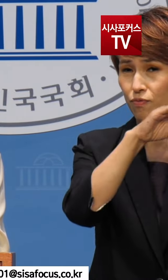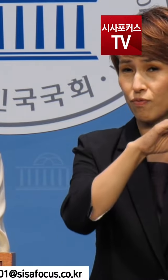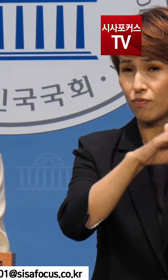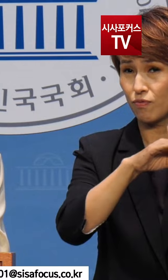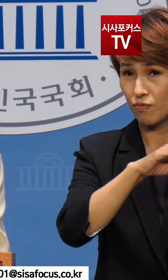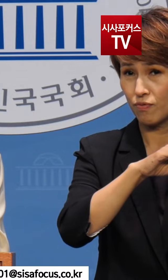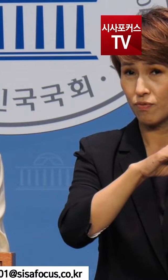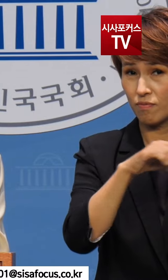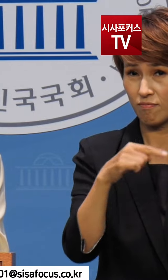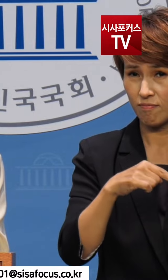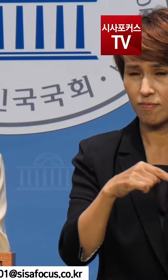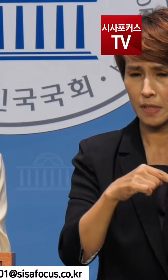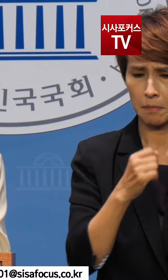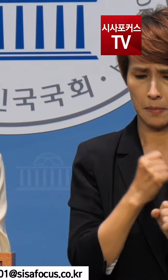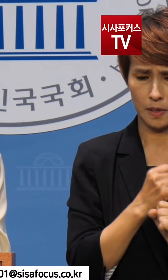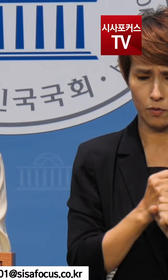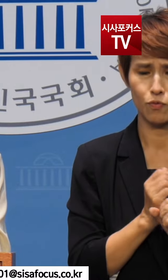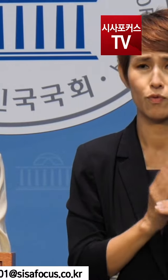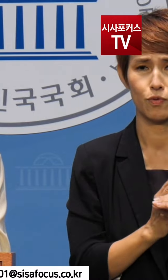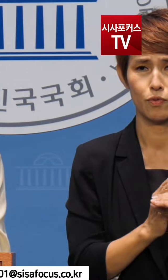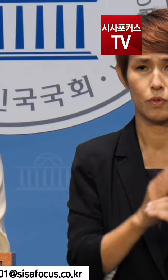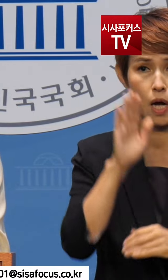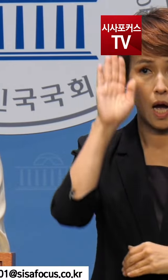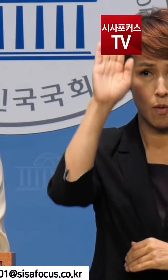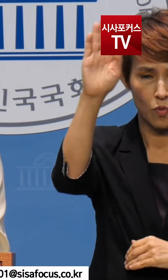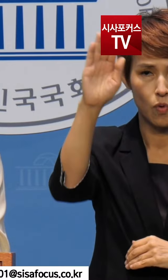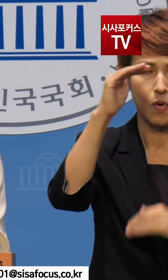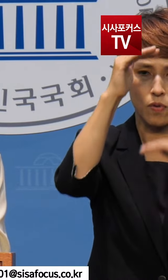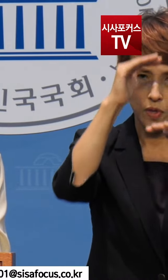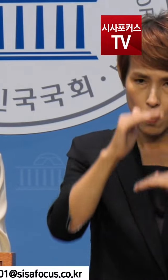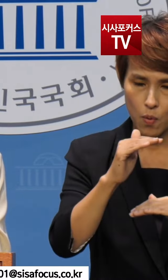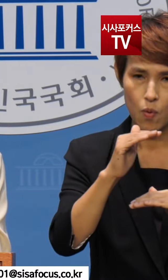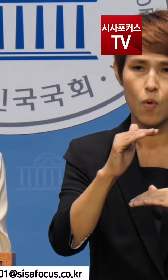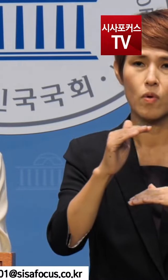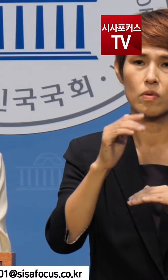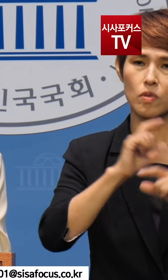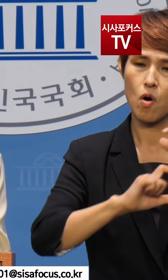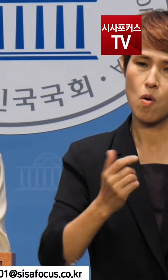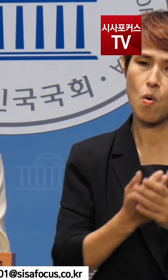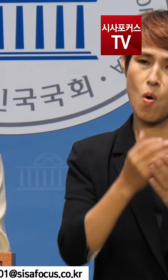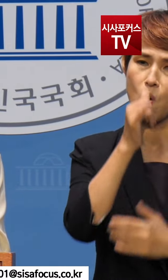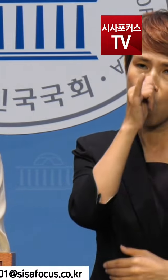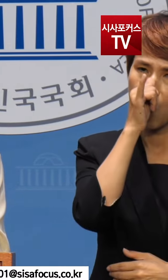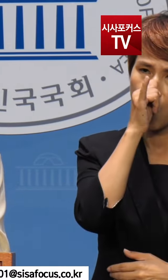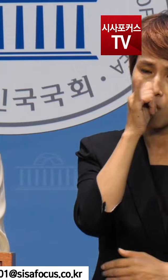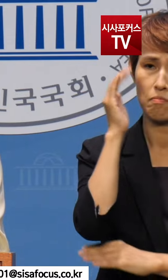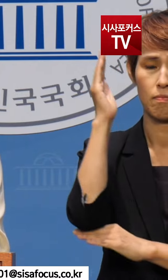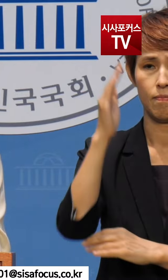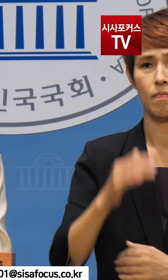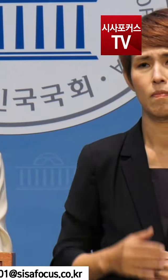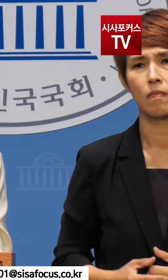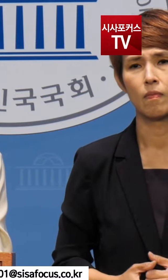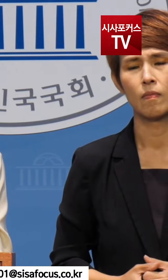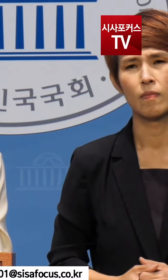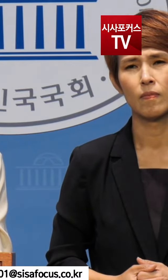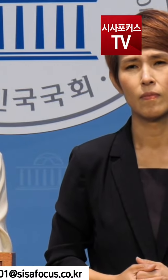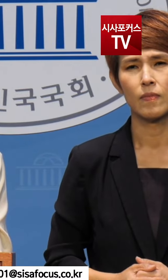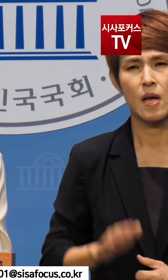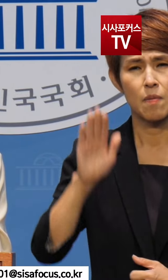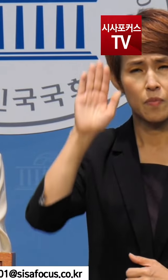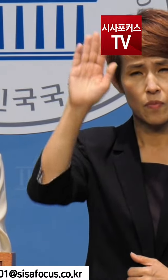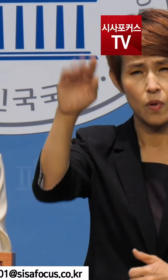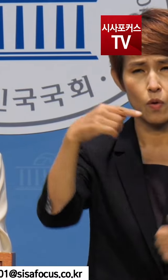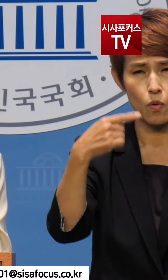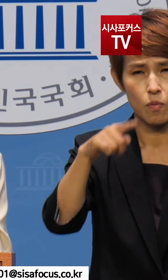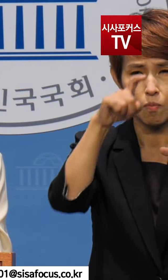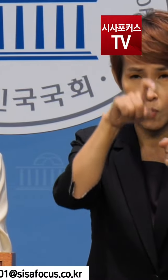연수 콘텐츠는 이제 구성 단계이고 향후 내용과 사례가 더욱 발전되어 나갈 것으로 생각한다고 했습니다. 미래 교육